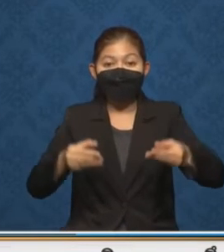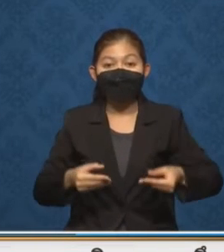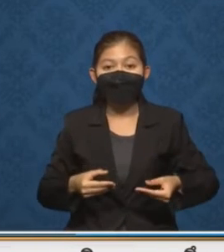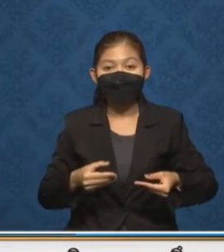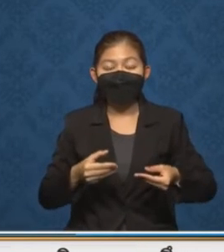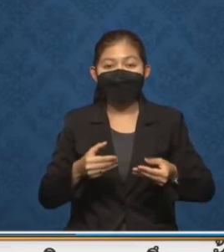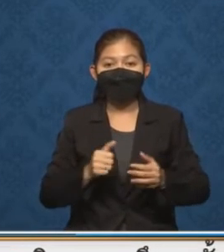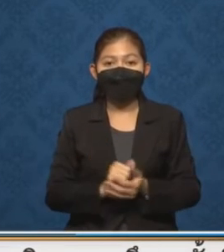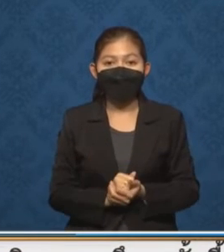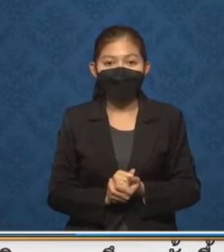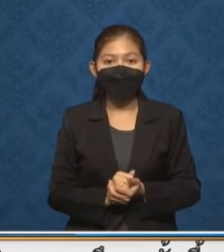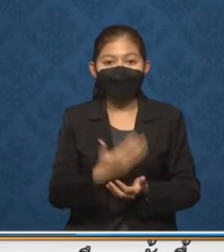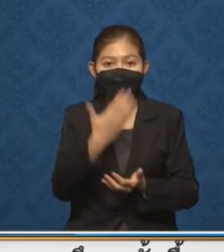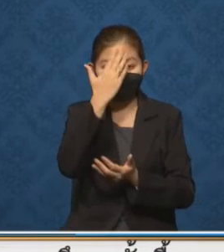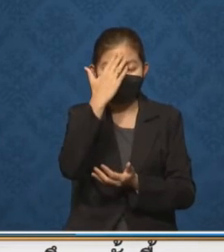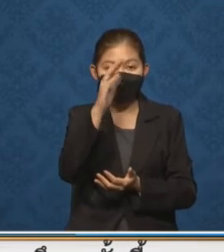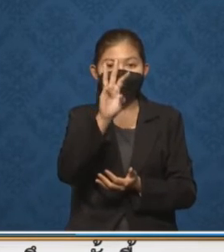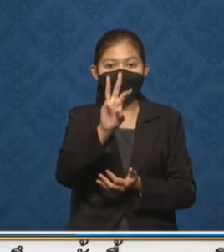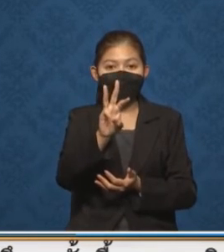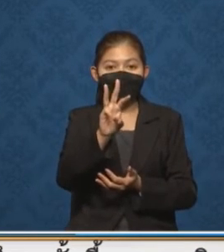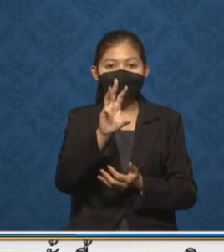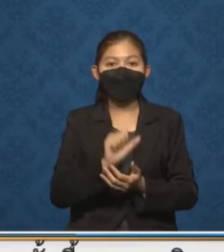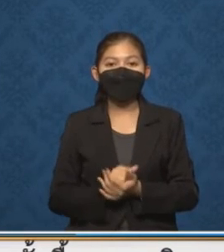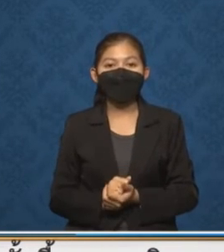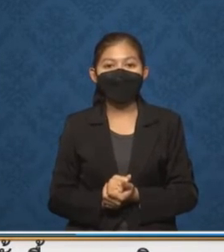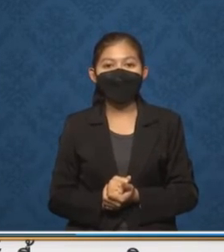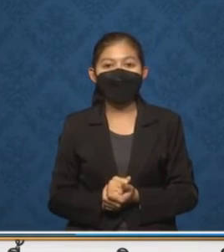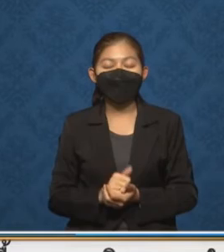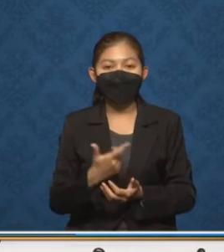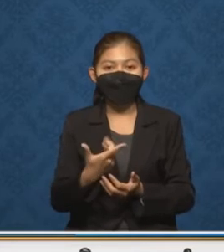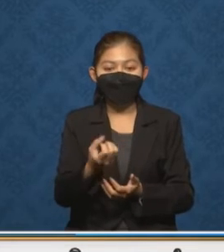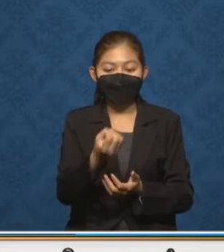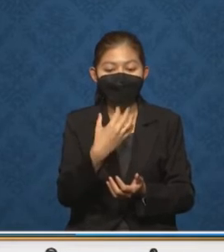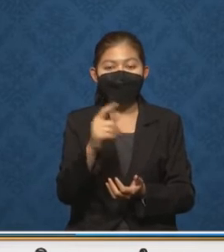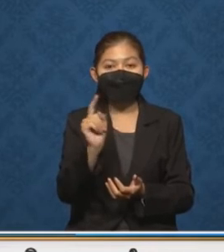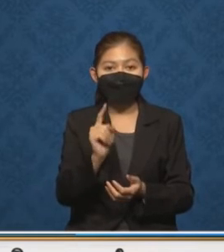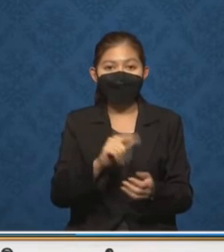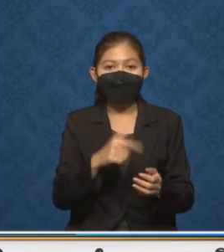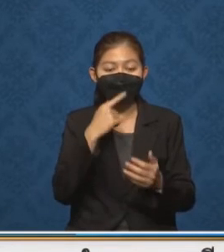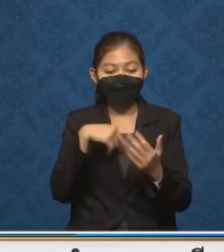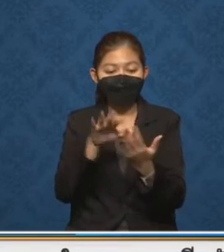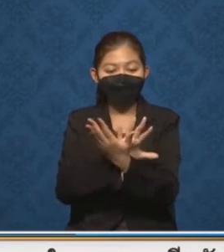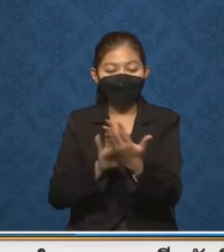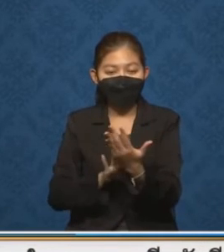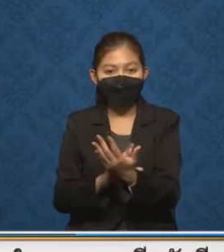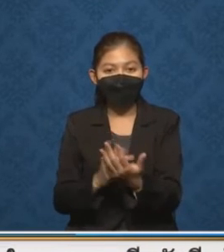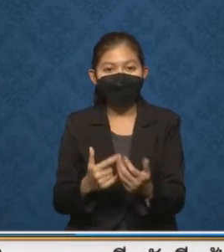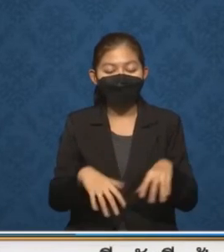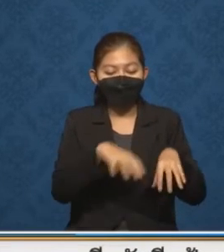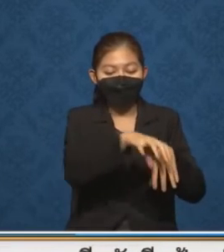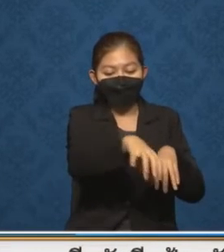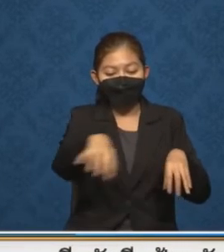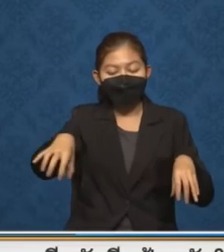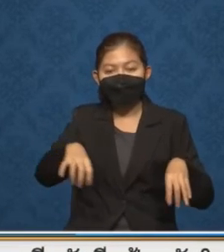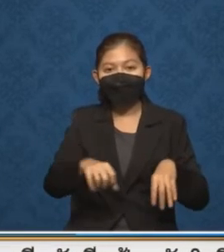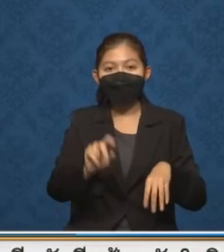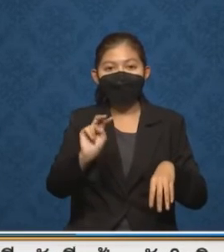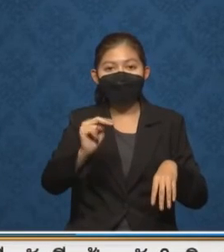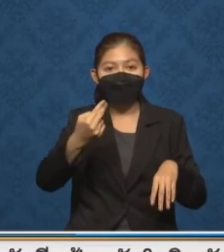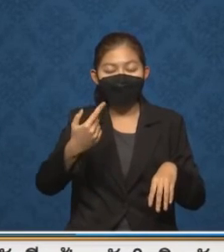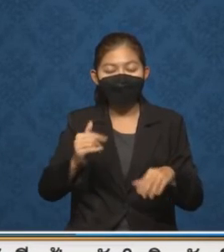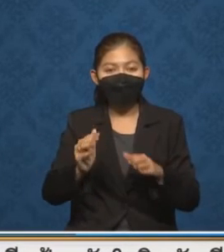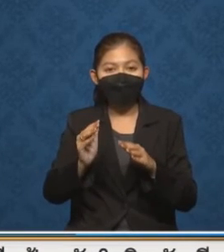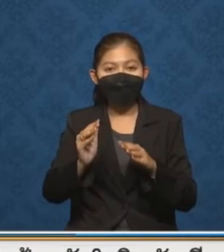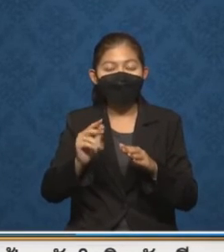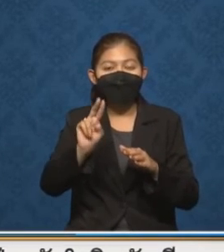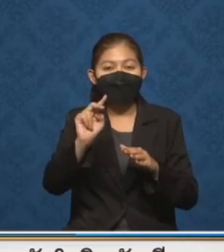านเอง ในหนาหกบวสรปท่บรบู่ชัดว่าใบ้านเรามีถงสองหมนหมู่บ้านที่ไมมน้ใช้